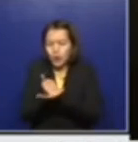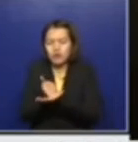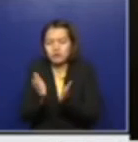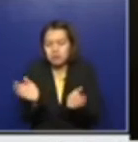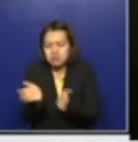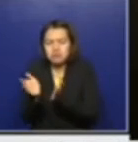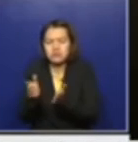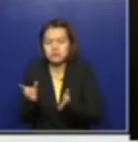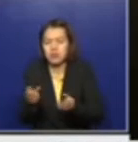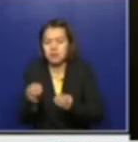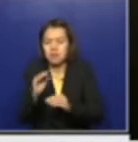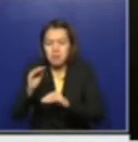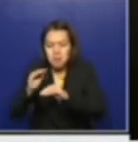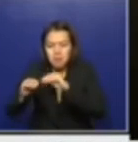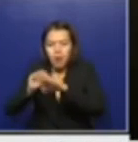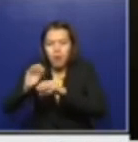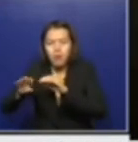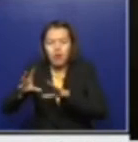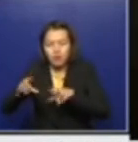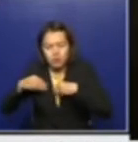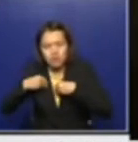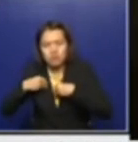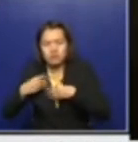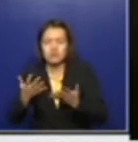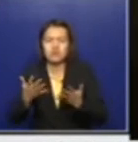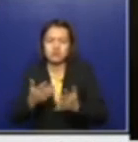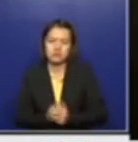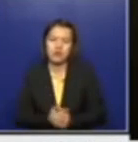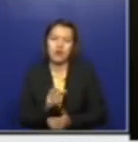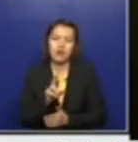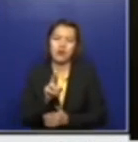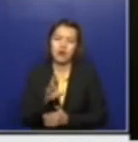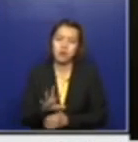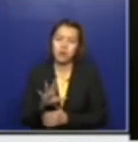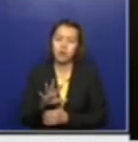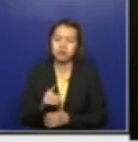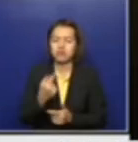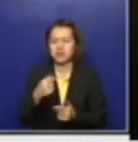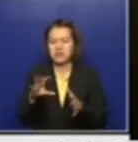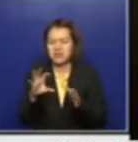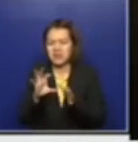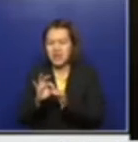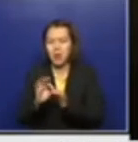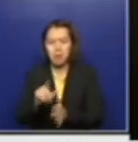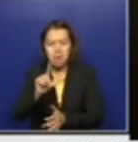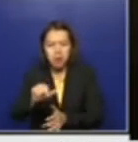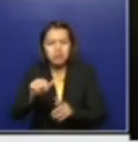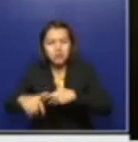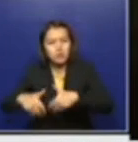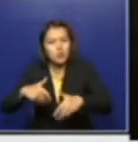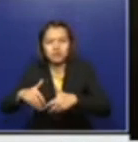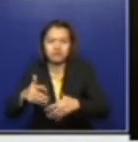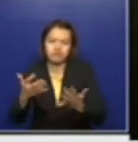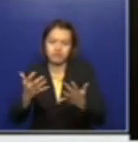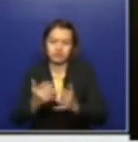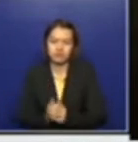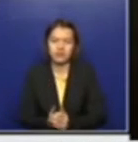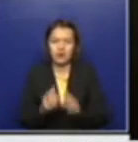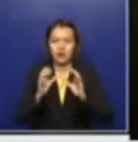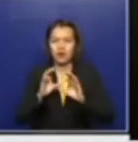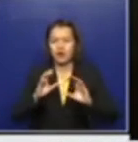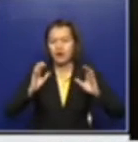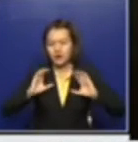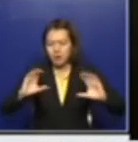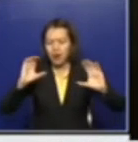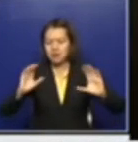ครับนี่คือระบบประชาธิปไตยที่ไม่ยึดโยงประชาชนการได้รัฐบาลที่ไม่ยึดโยงประชาช